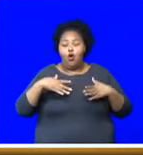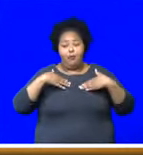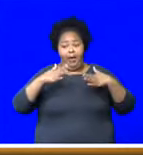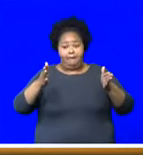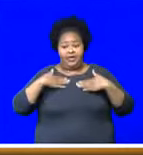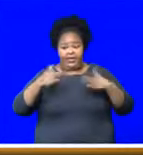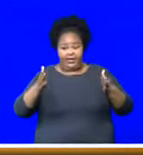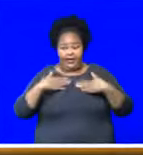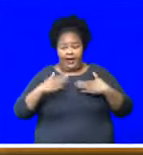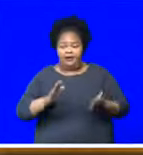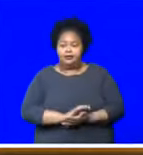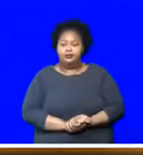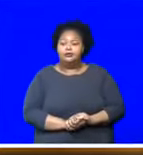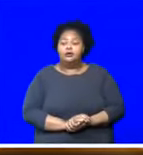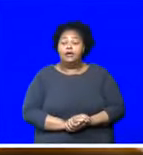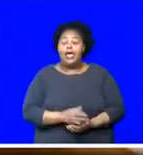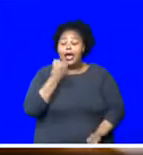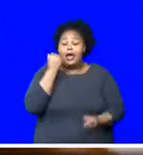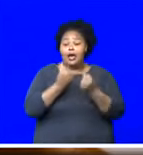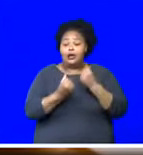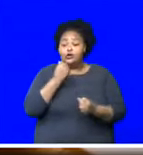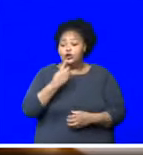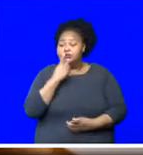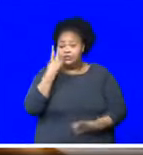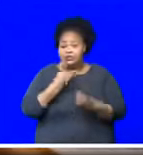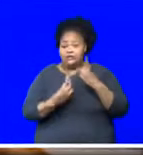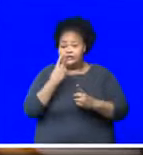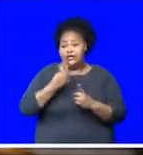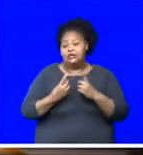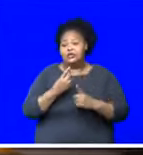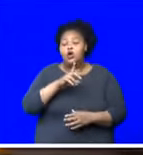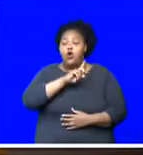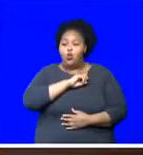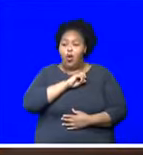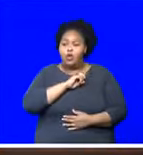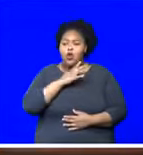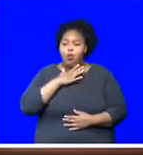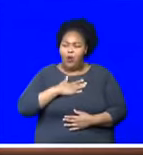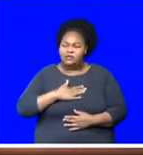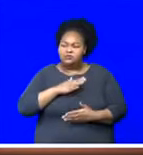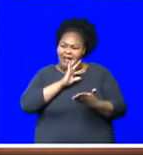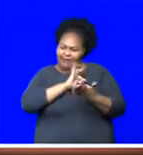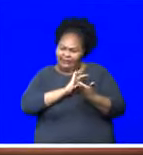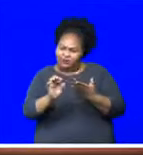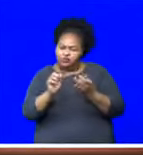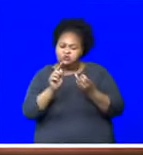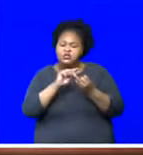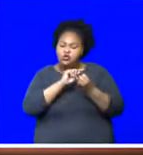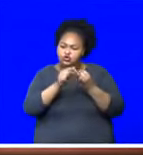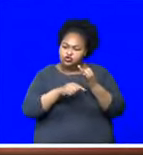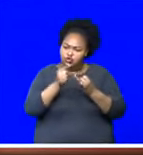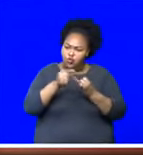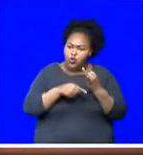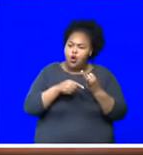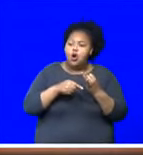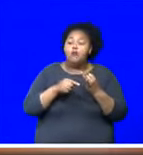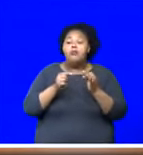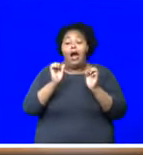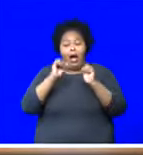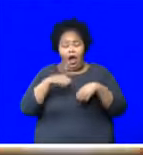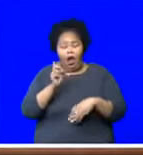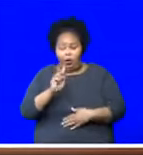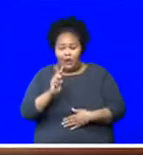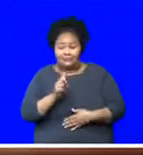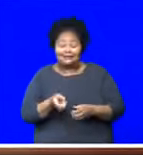ithethe lesincumo ukuze kutawucaca ukuthi bavuma ini vele labasolwa. Lokunye lokujutshwe inkantolo